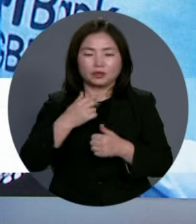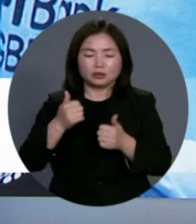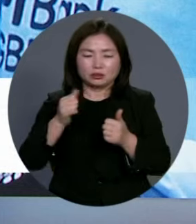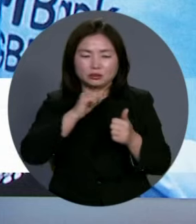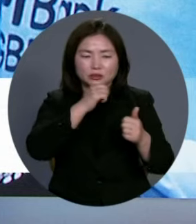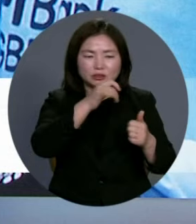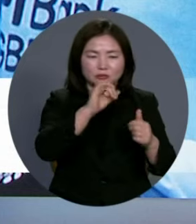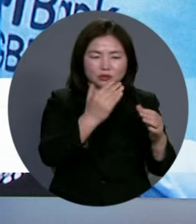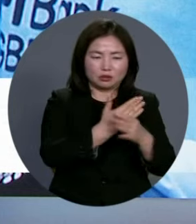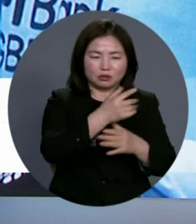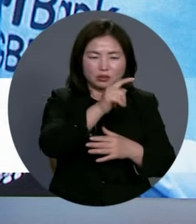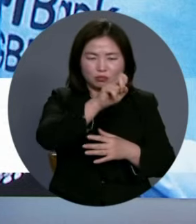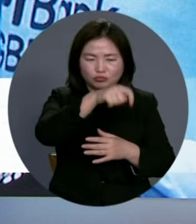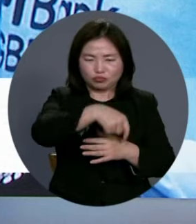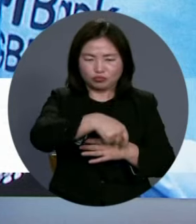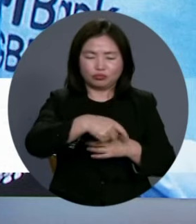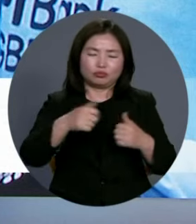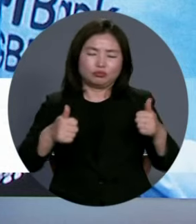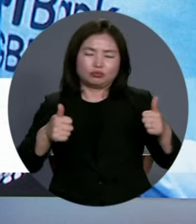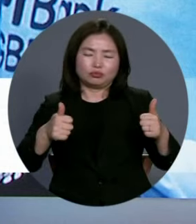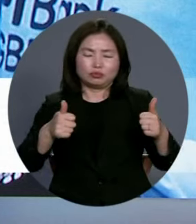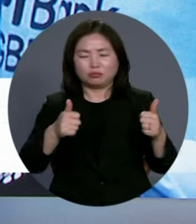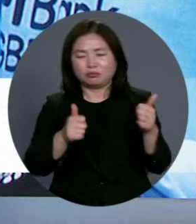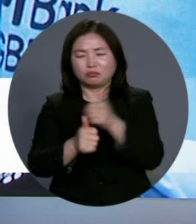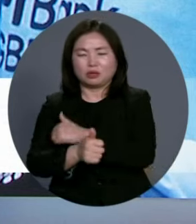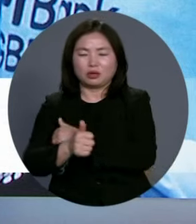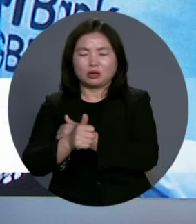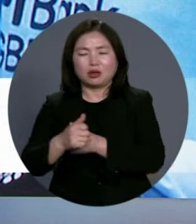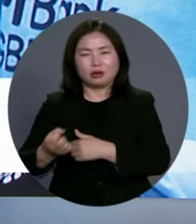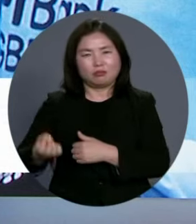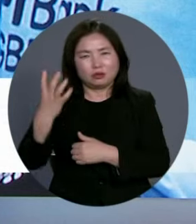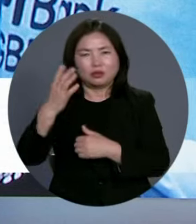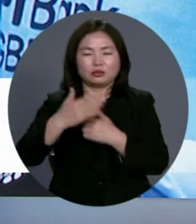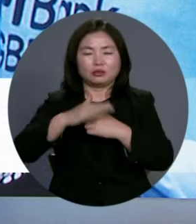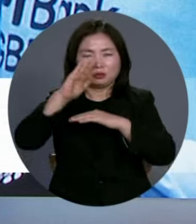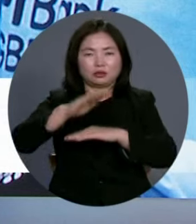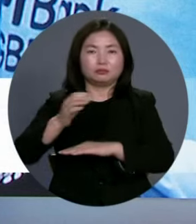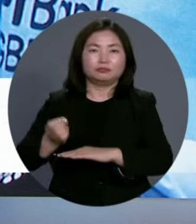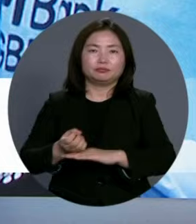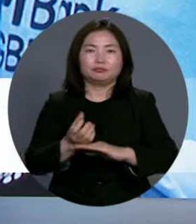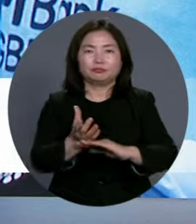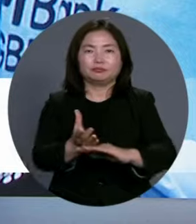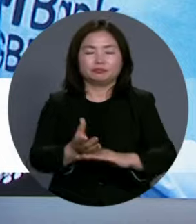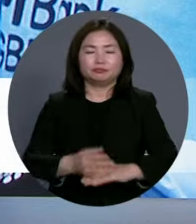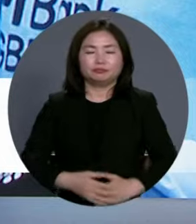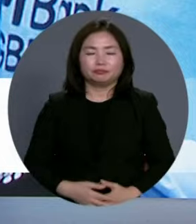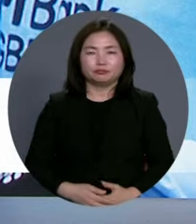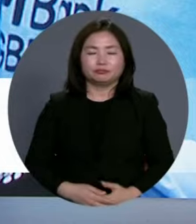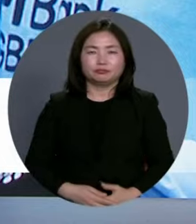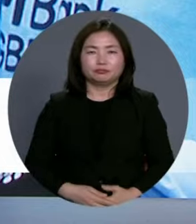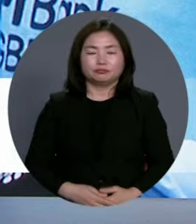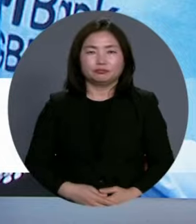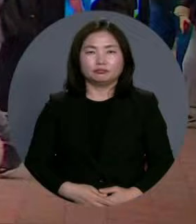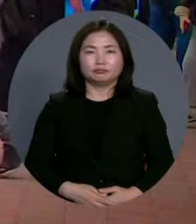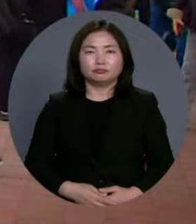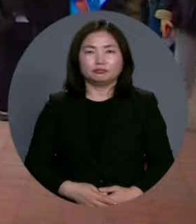승격팀 김천 상무의 불의의 일격을 당한 대구 FC의 오늘 경기 현장을 서건 기자가 다녀왔습니다.